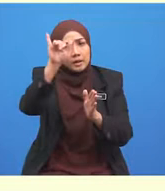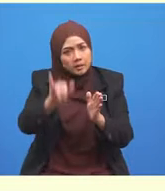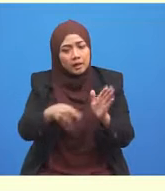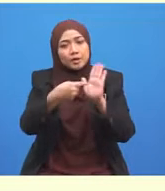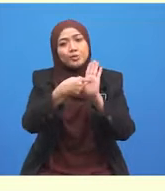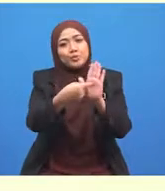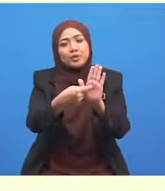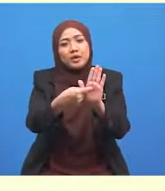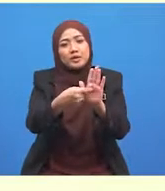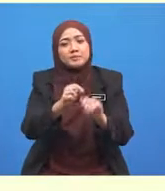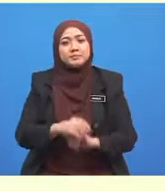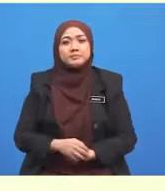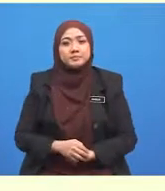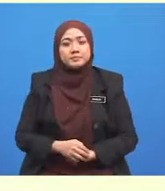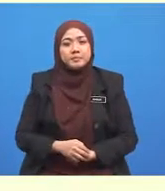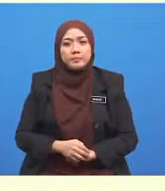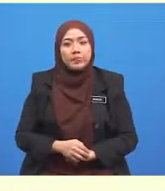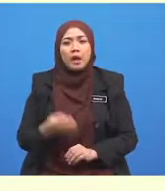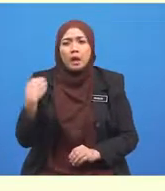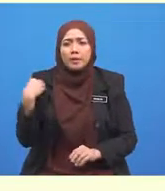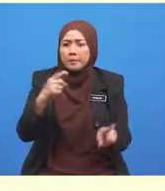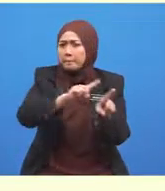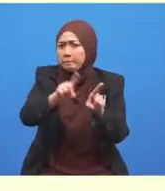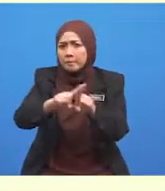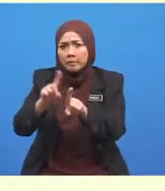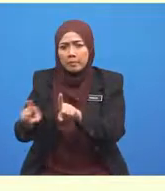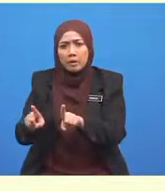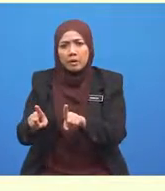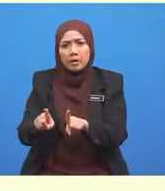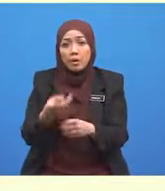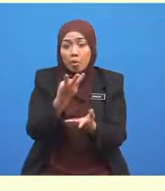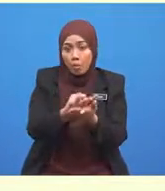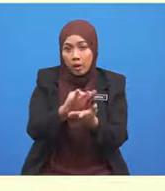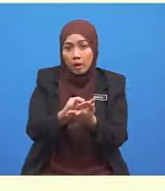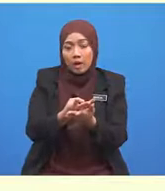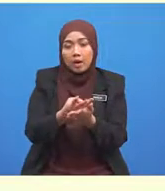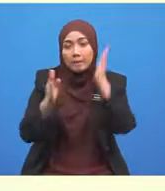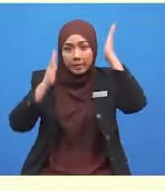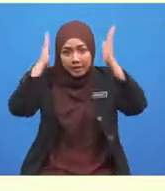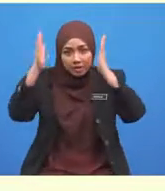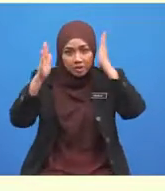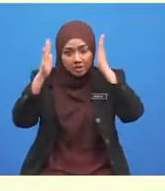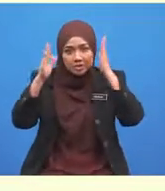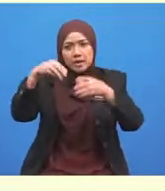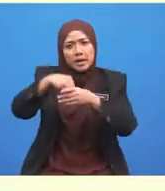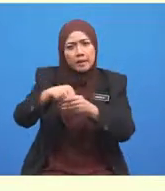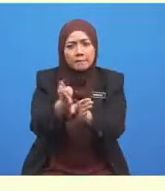Aha, terdapat pelbagai mata wang Malaysia dalam bentuk wang kertas.